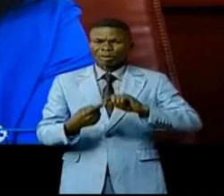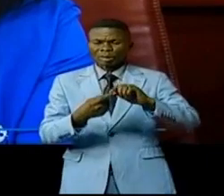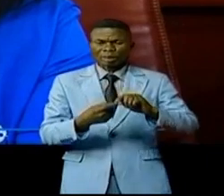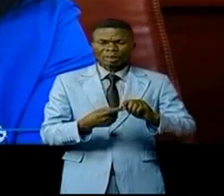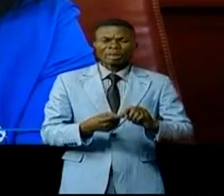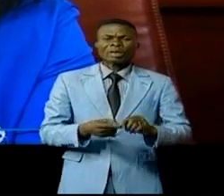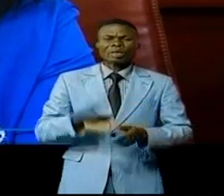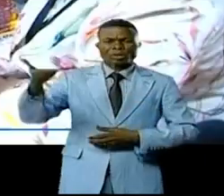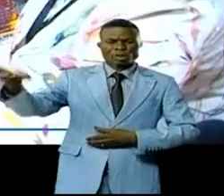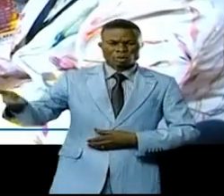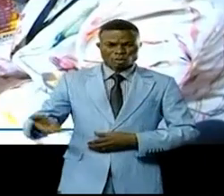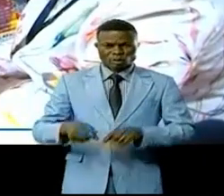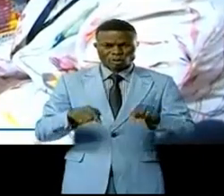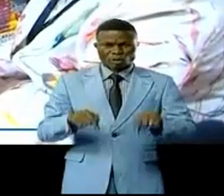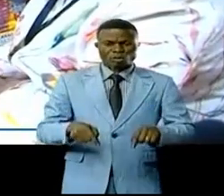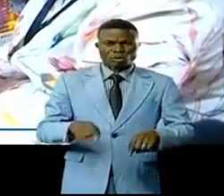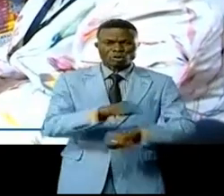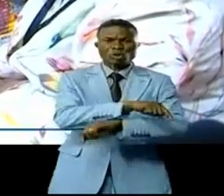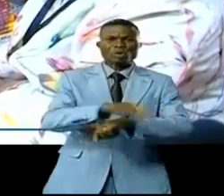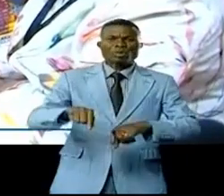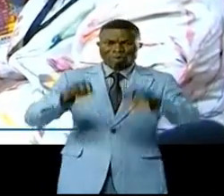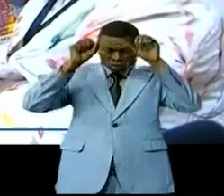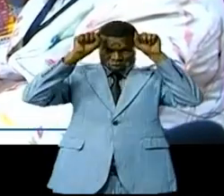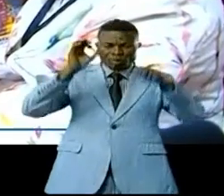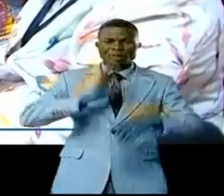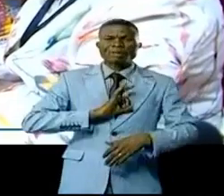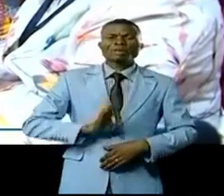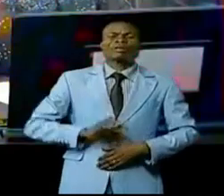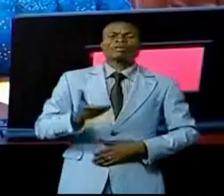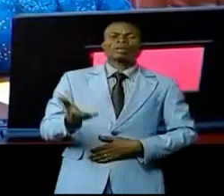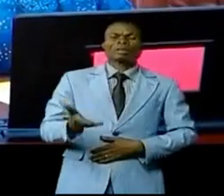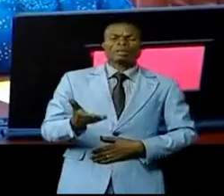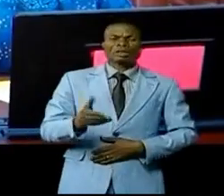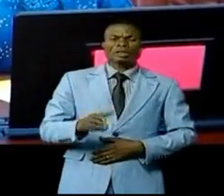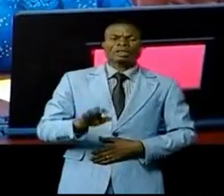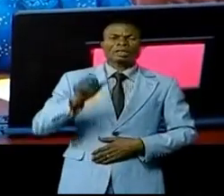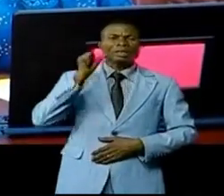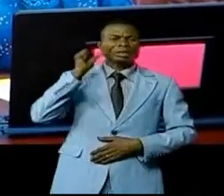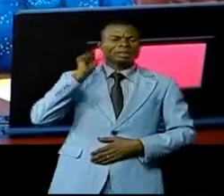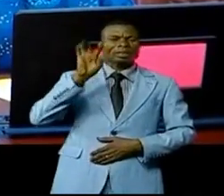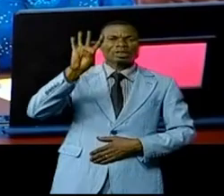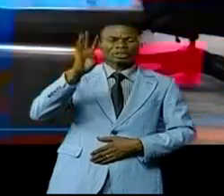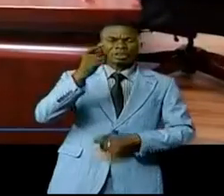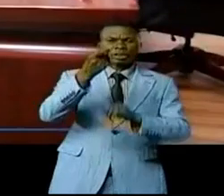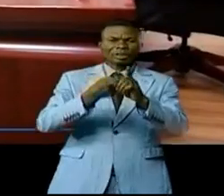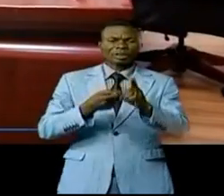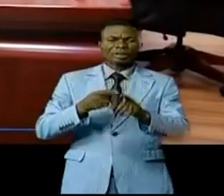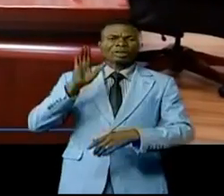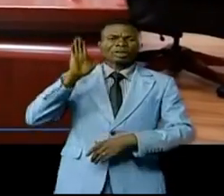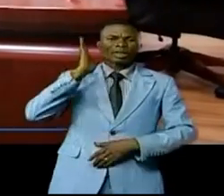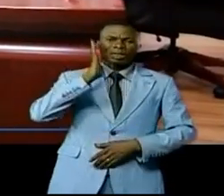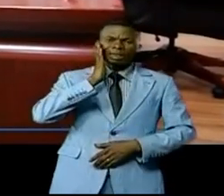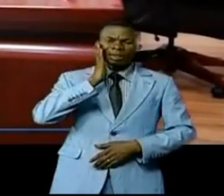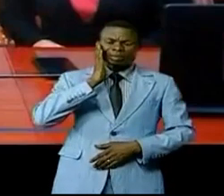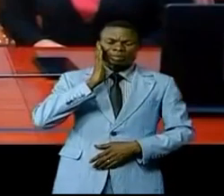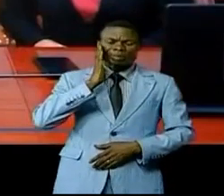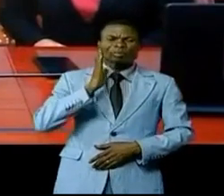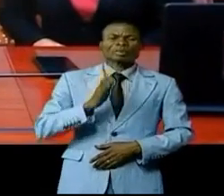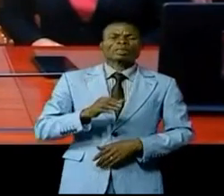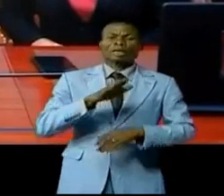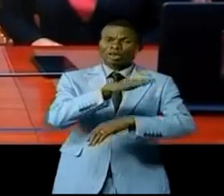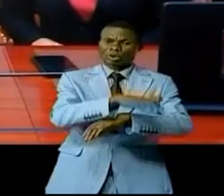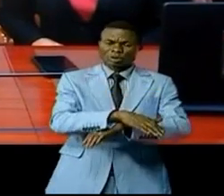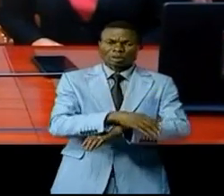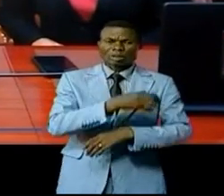par le président de la République, Félix-Antoine Tshisekedi Tshilombo, ce jeudi 5 mai 2022 dans la soirée. Ces femmes ont réitéré